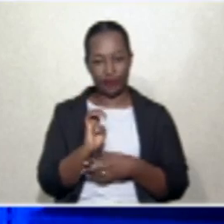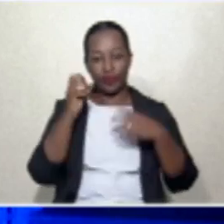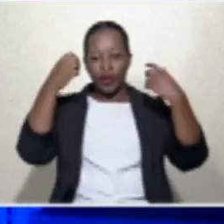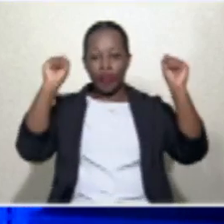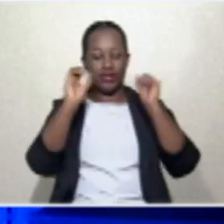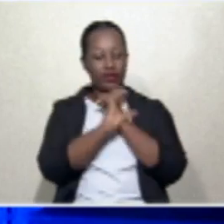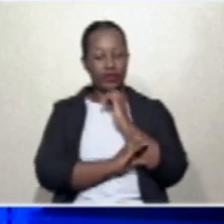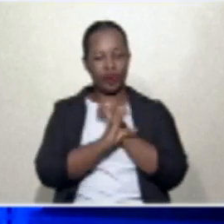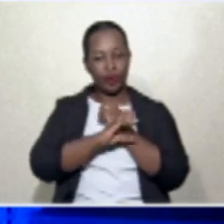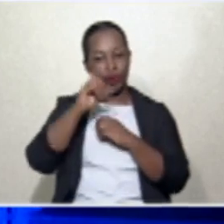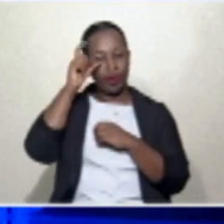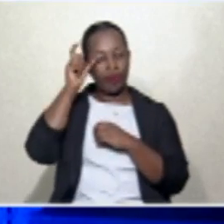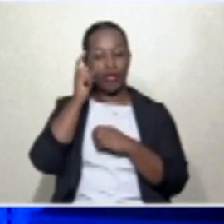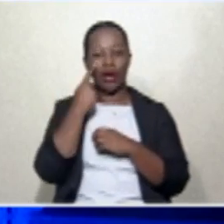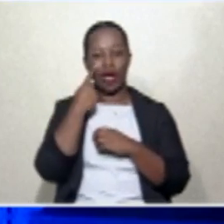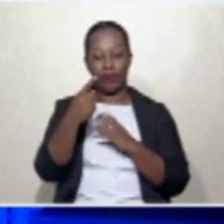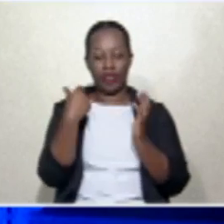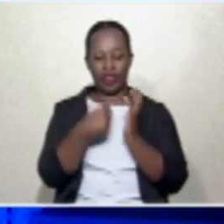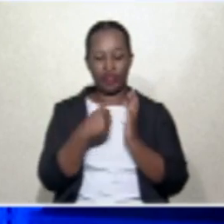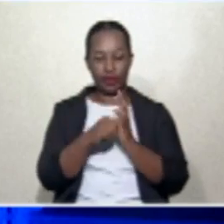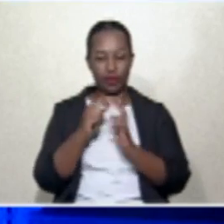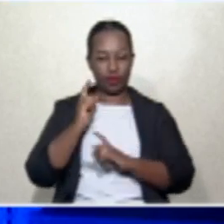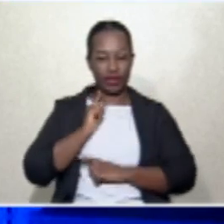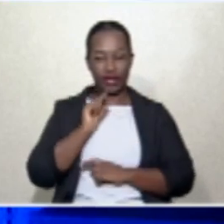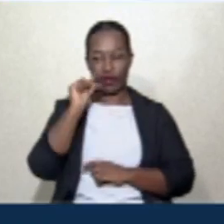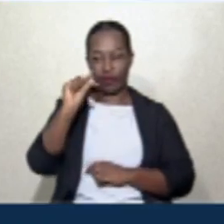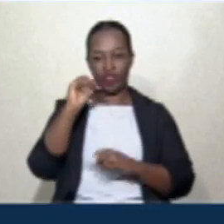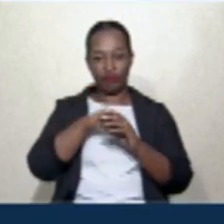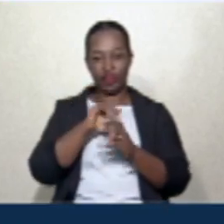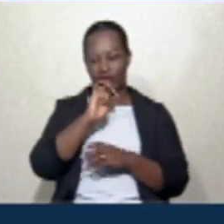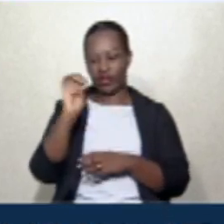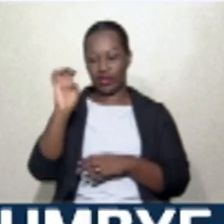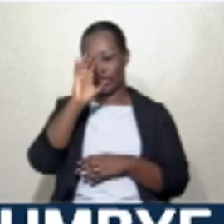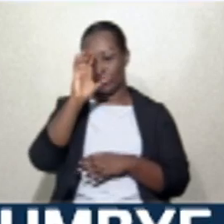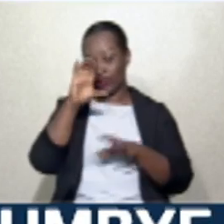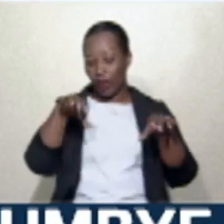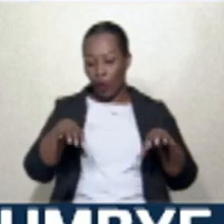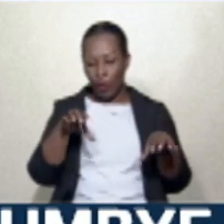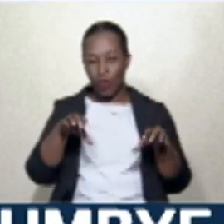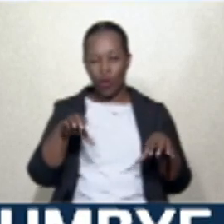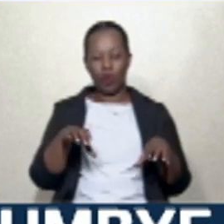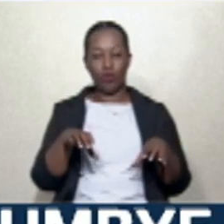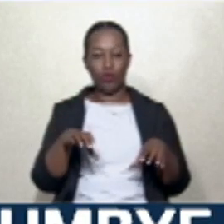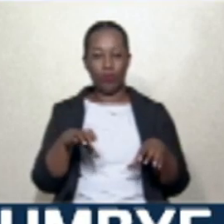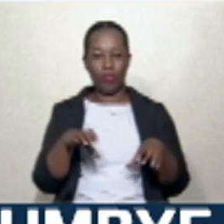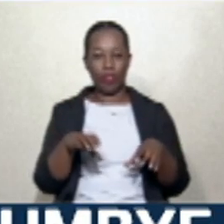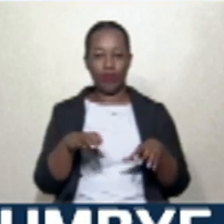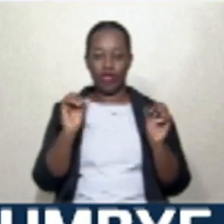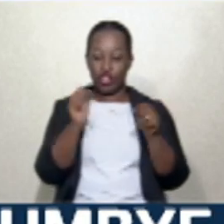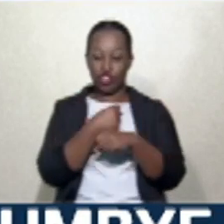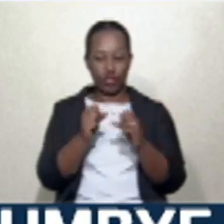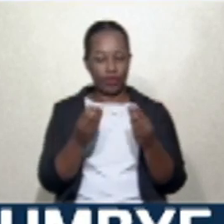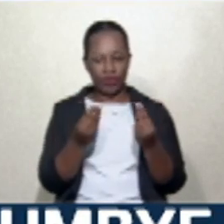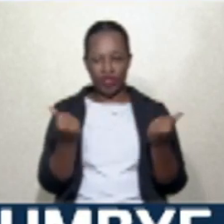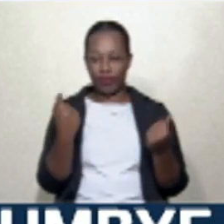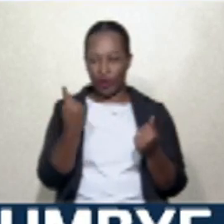Perezida wa Repubulika Paul Kagame asanga ikibazo cy'umutekano muke mu burasirazuba bwa Repubulika iharanira Demokarasi ya Congo kitakemurwa